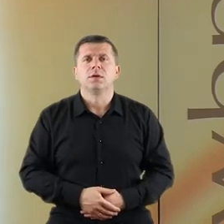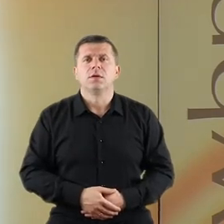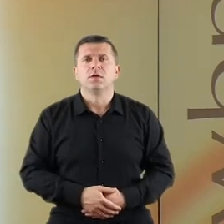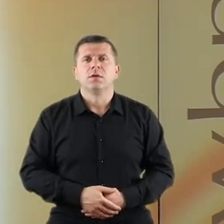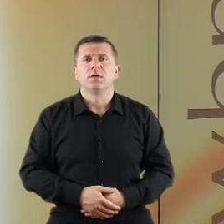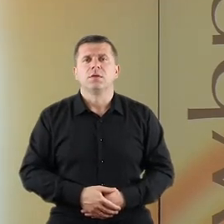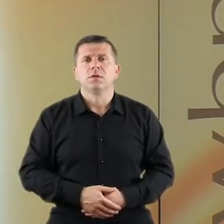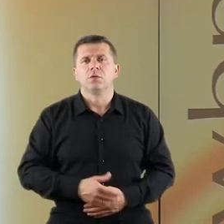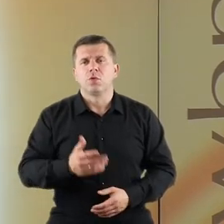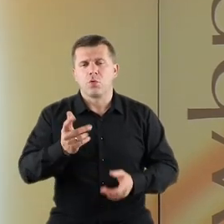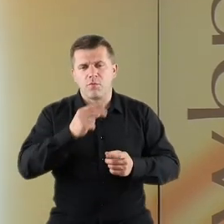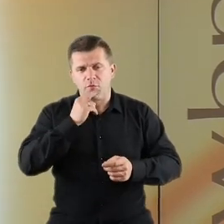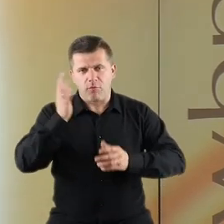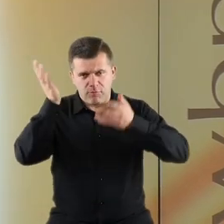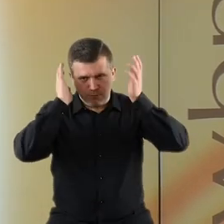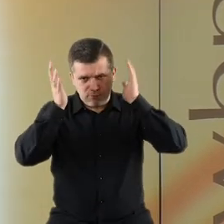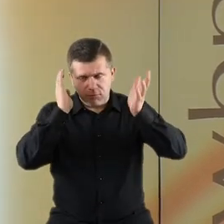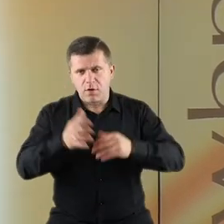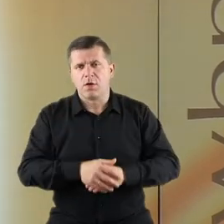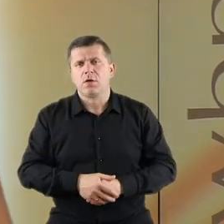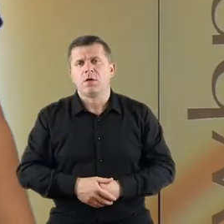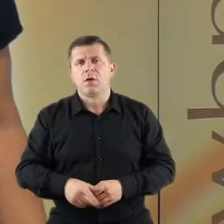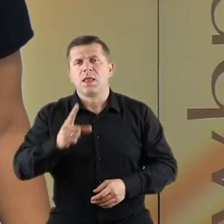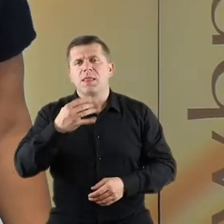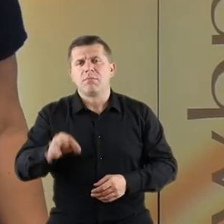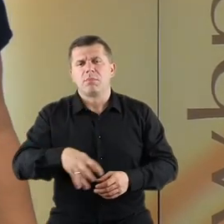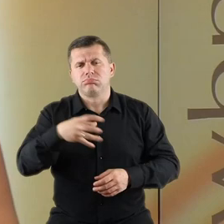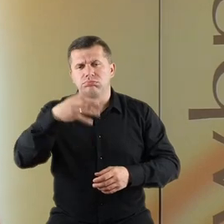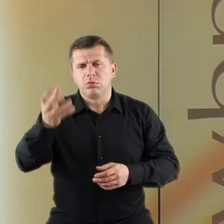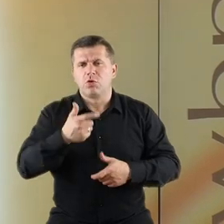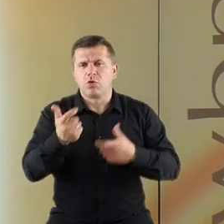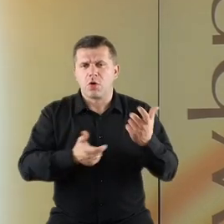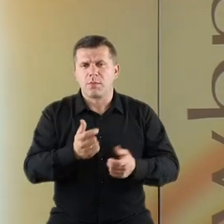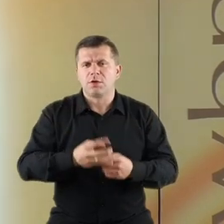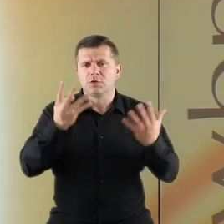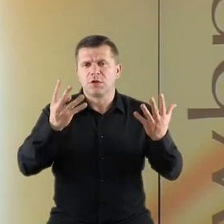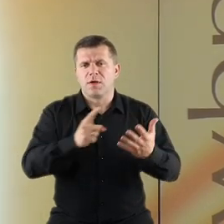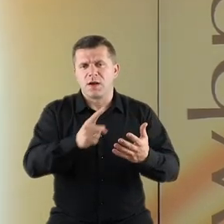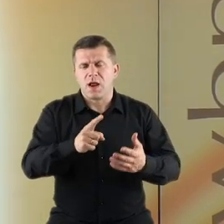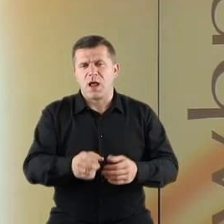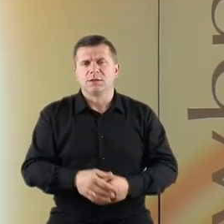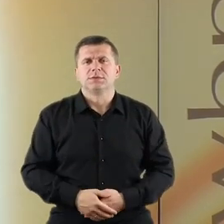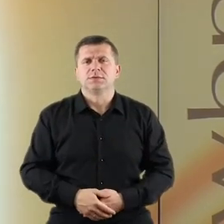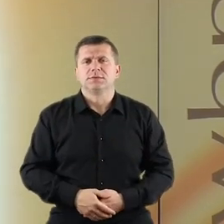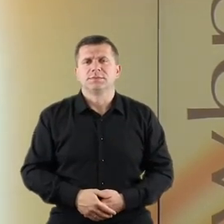trzykroć głowę zmocz dziecięciu i nad dymem rózg dziewięciu 9 razy kochać